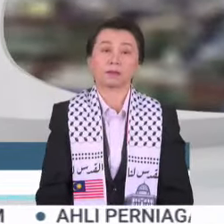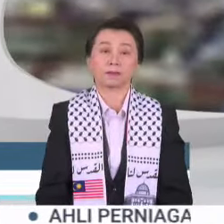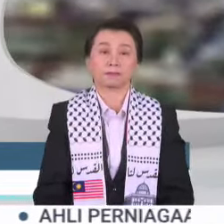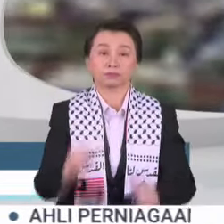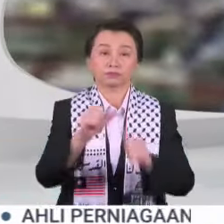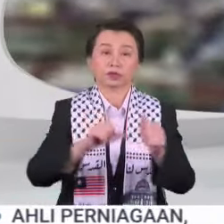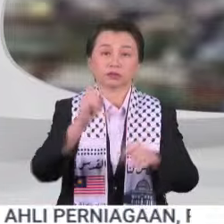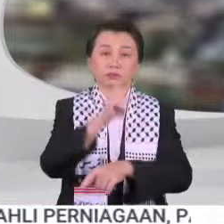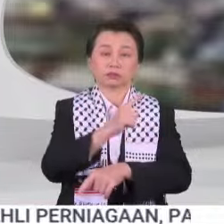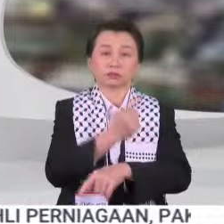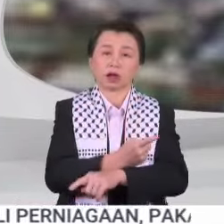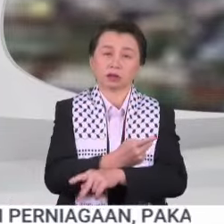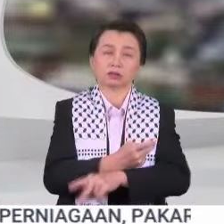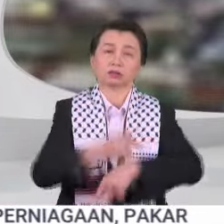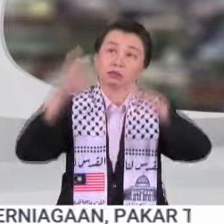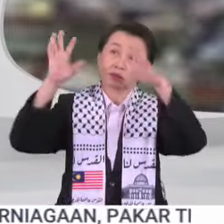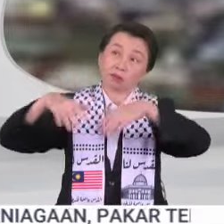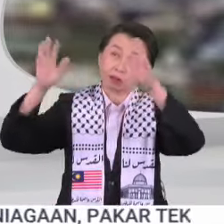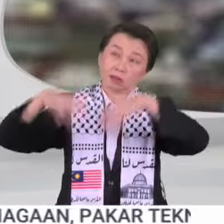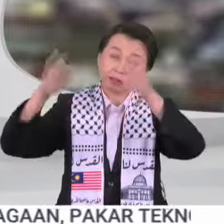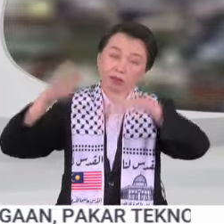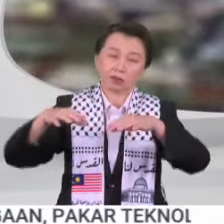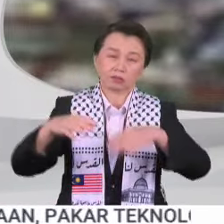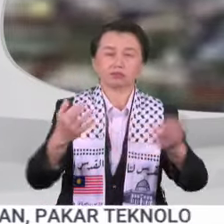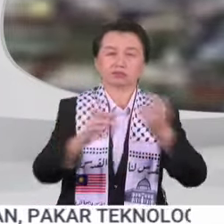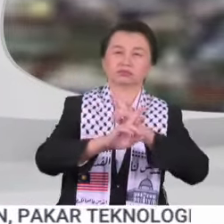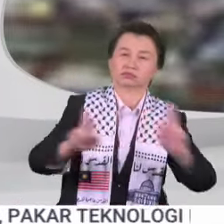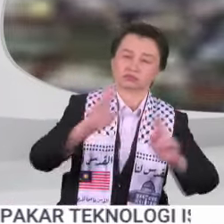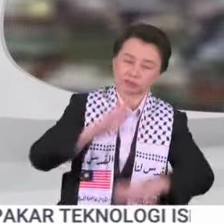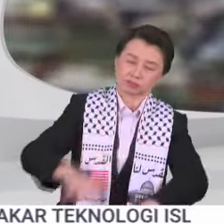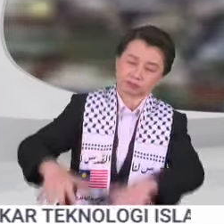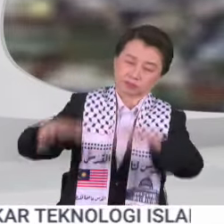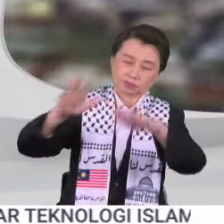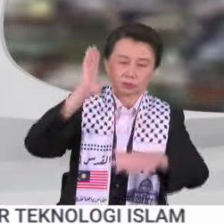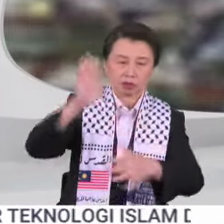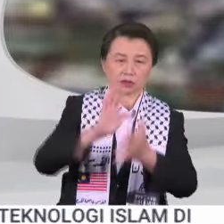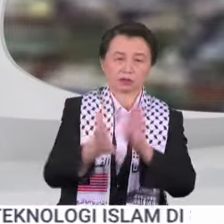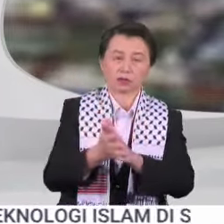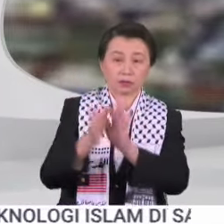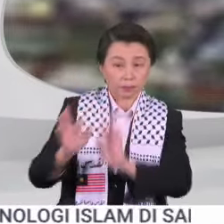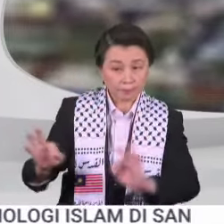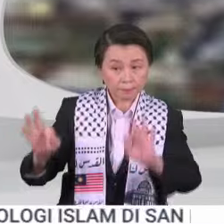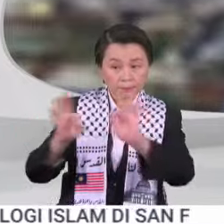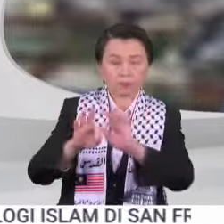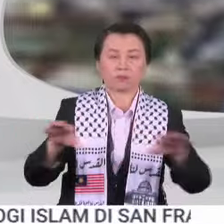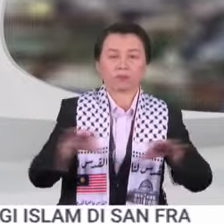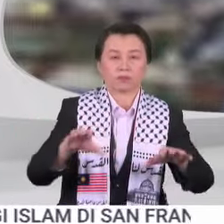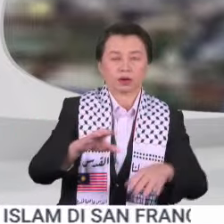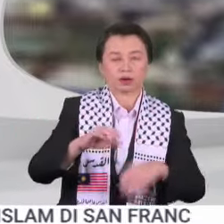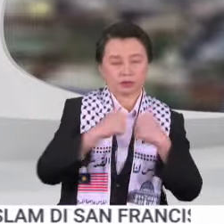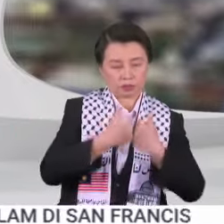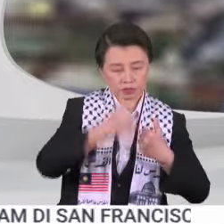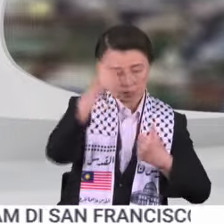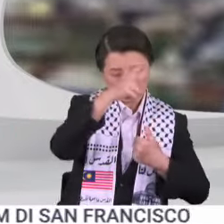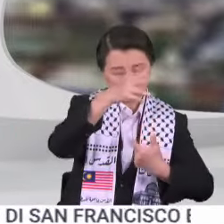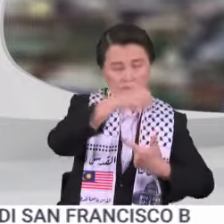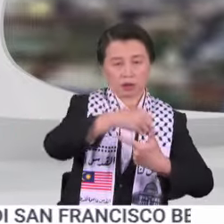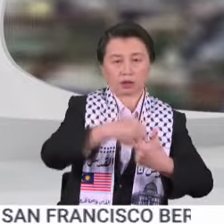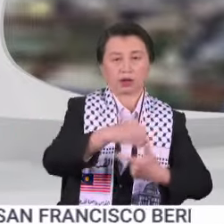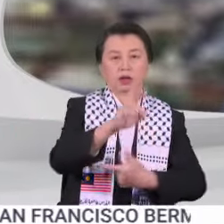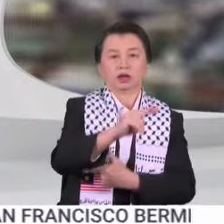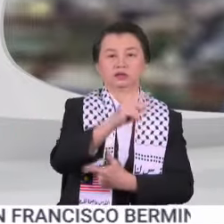Setiap kali monsun timur laut MTL melanda, persiapan menghadapi banjir pasti akan menjadi perkara utama dilakukan agensi kerajaan maupun